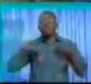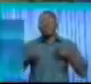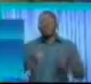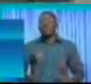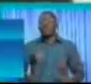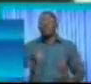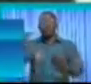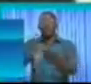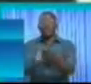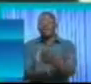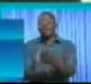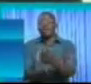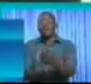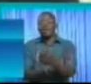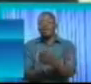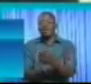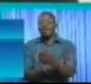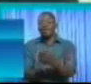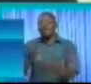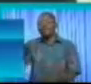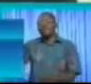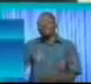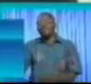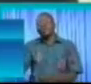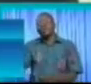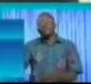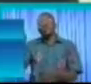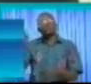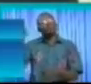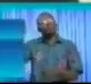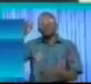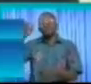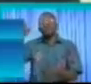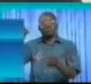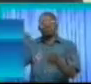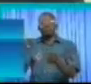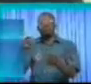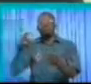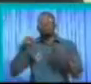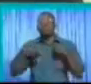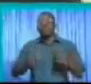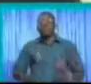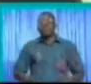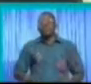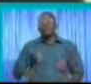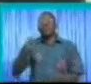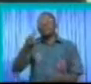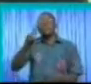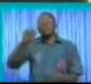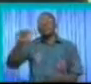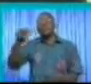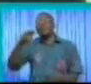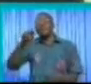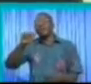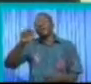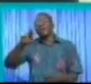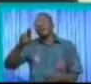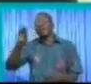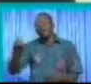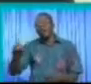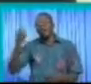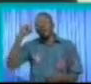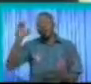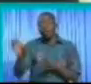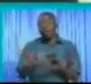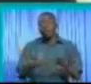ghanéennes. Bon, d'autres appellent les tenues traditionnelles des Dagara. Mais ça, c'est chez nous, au on fait ça